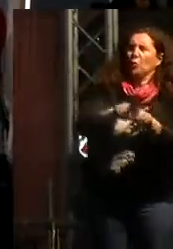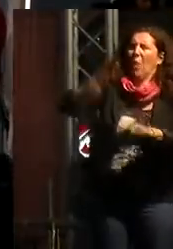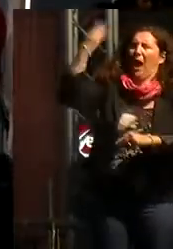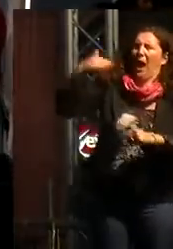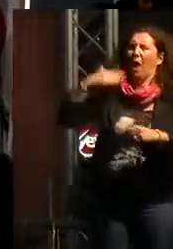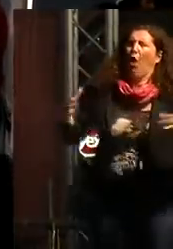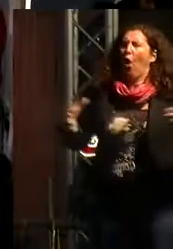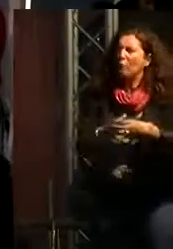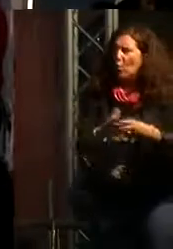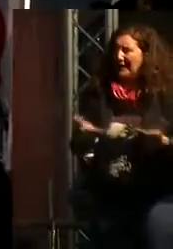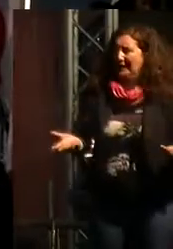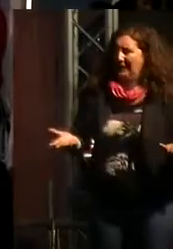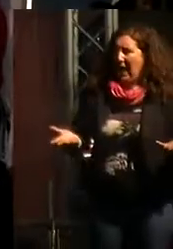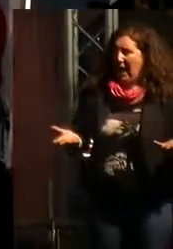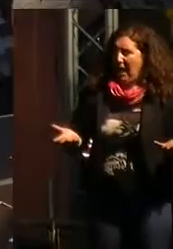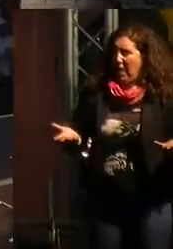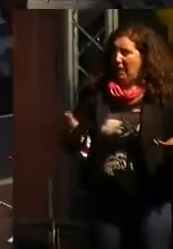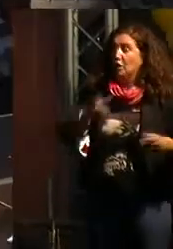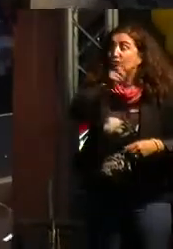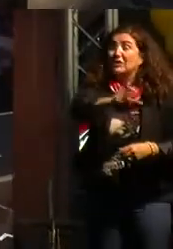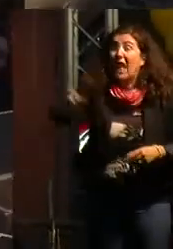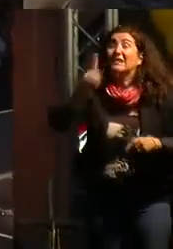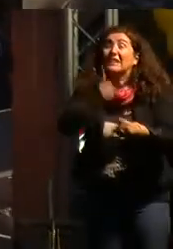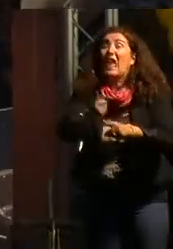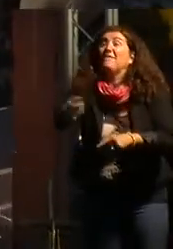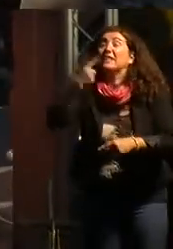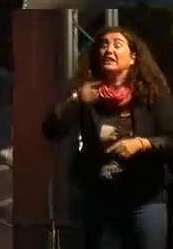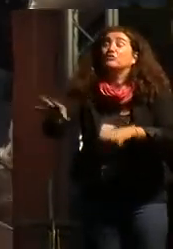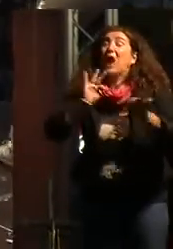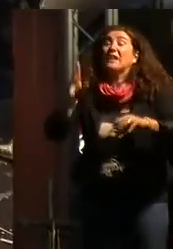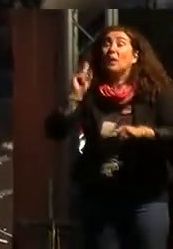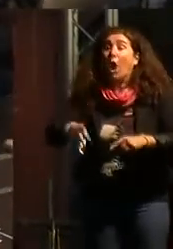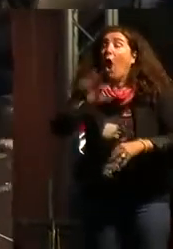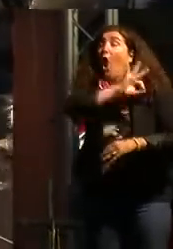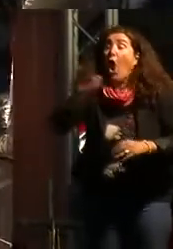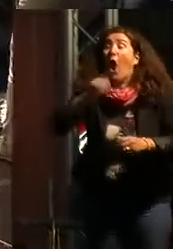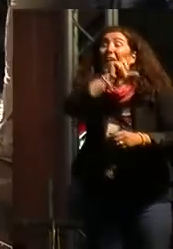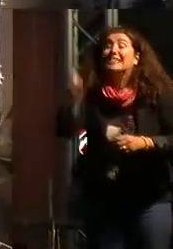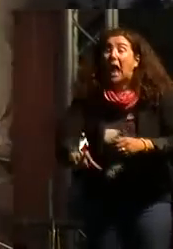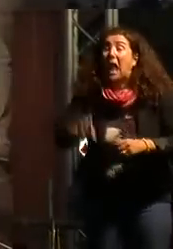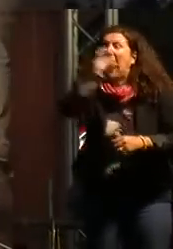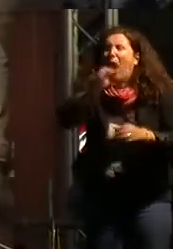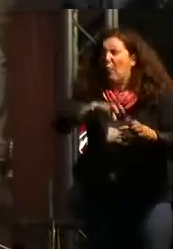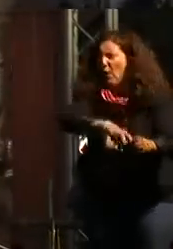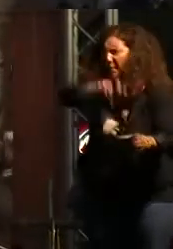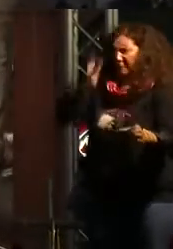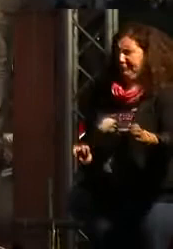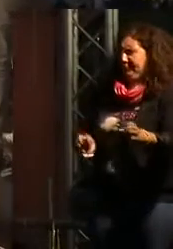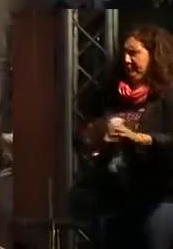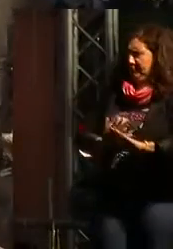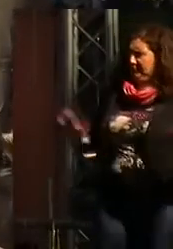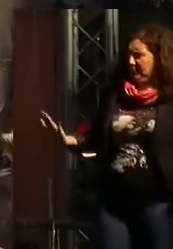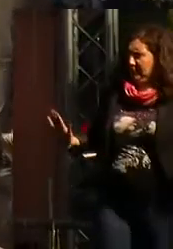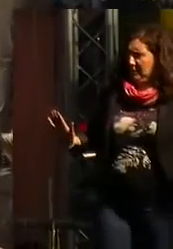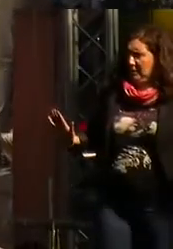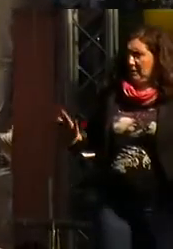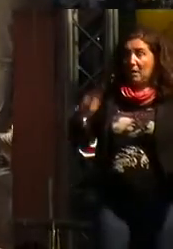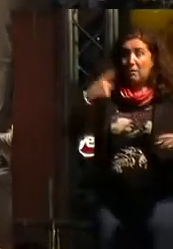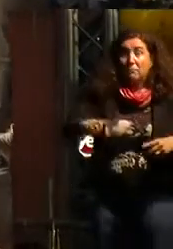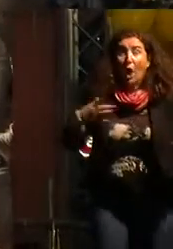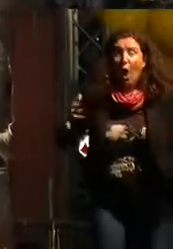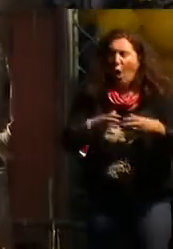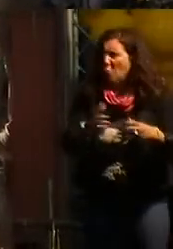al centro delle nostre scelte o l'Italia se ne andrà da questa comunità che non è più una comunità e farete a meno di noi, ma sapete che